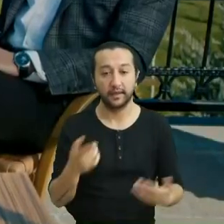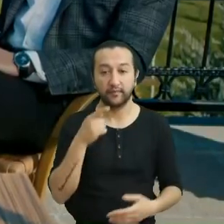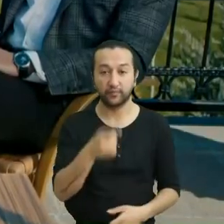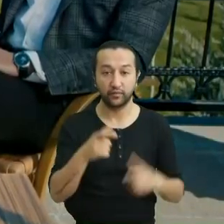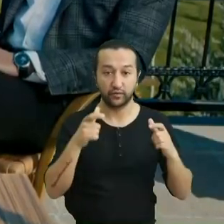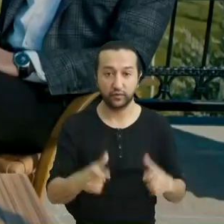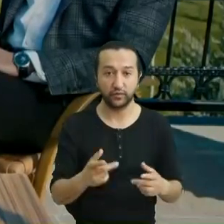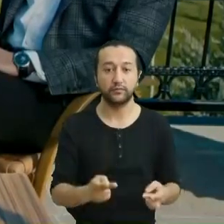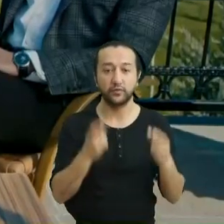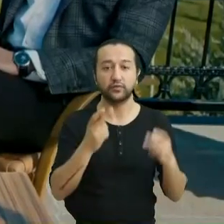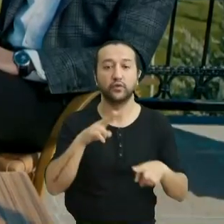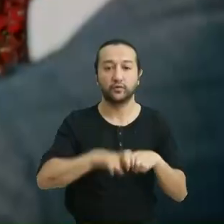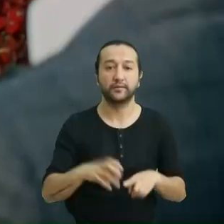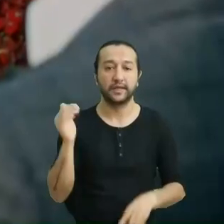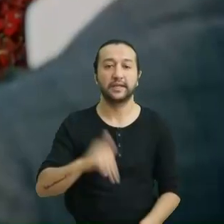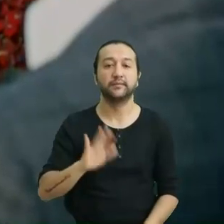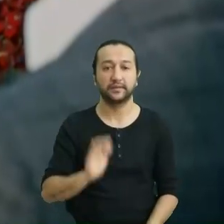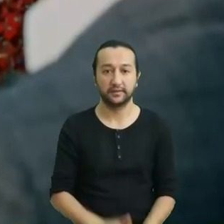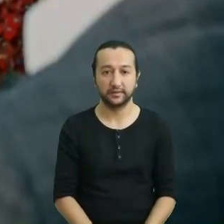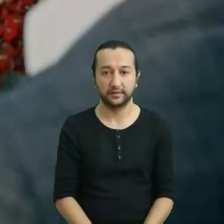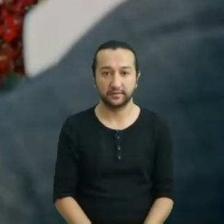Buraya boş oturmaya gelmedik herhalde.